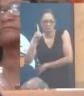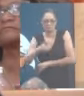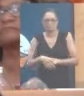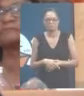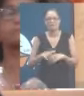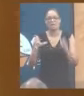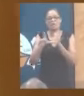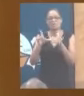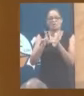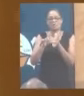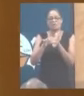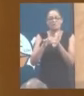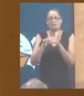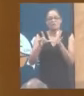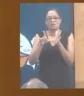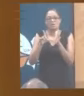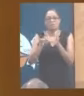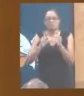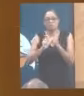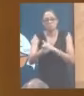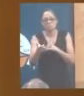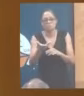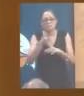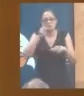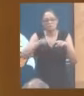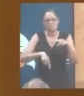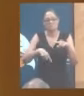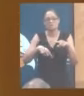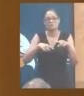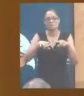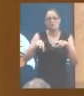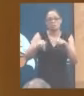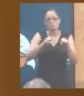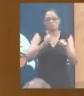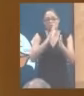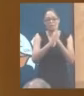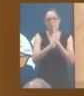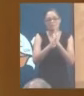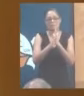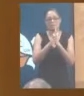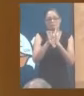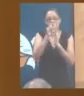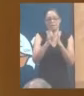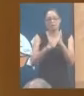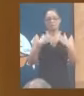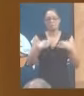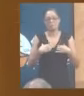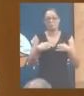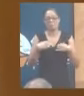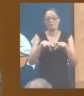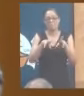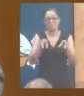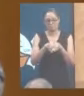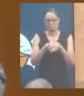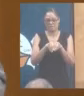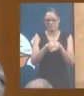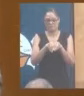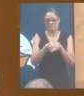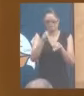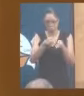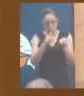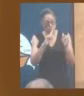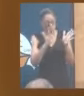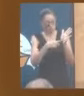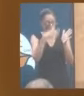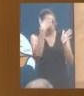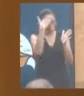La loi, la procédure interdit le recrutement direct de membres de sa famille à un degré donné, enfin, des juristes qui sont là.